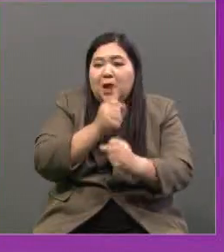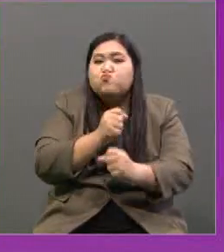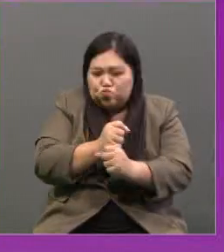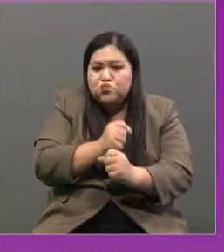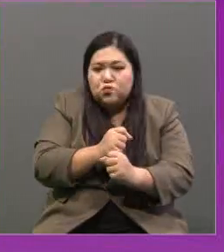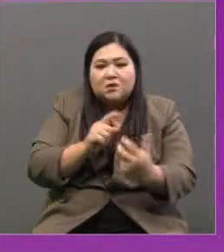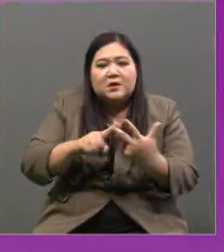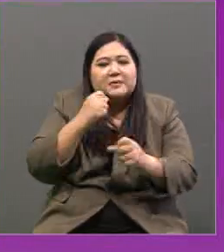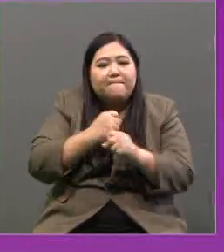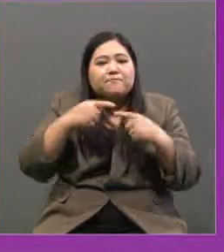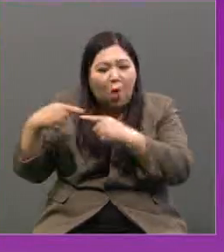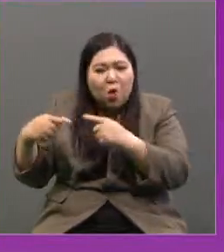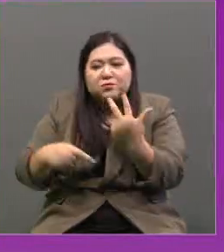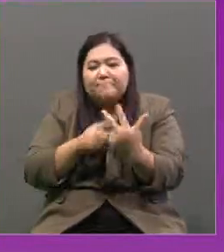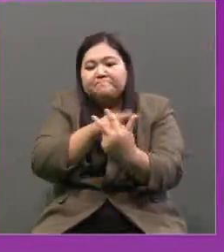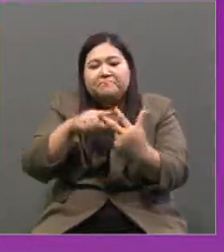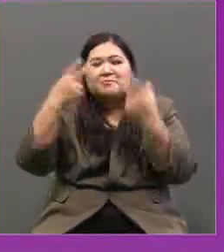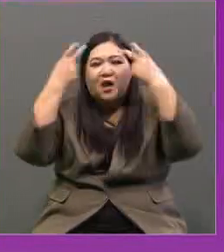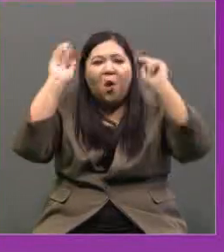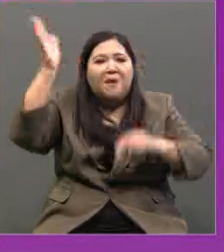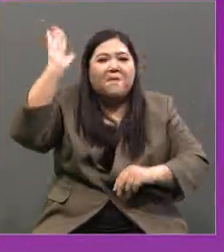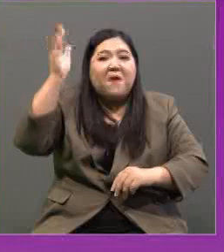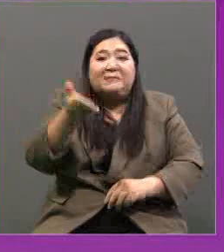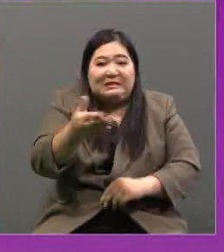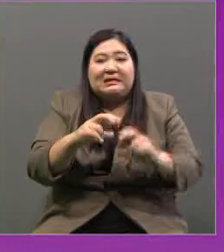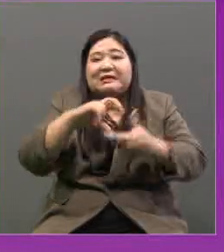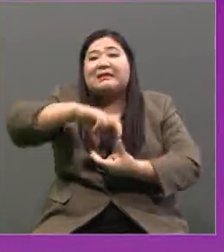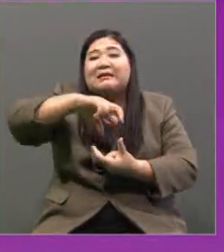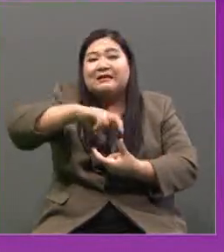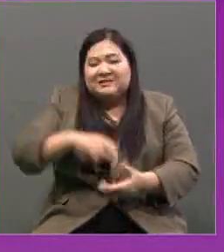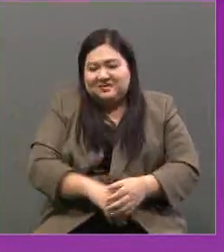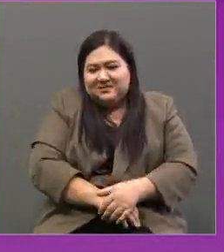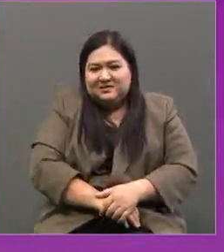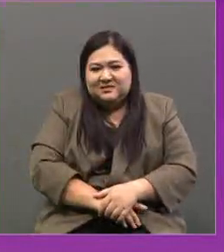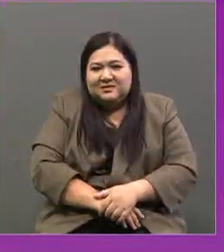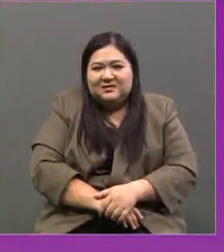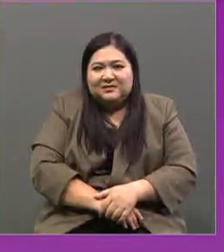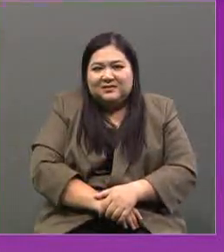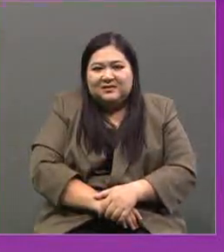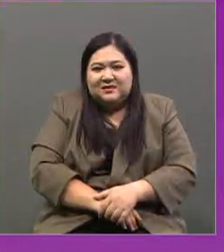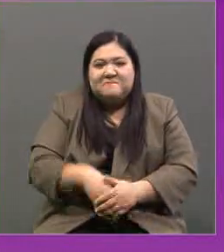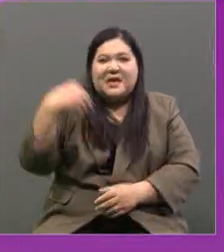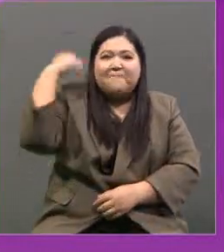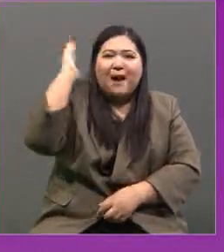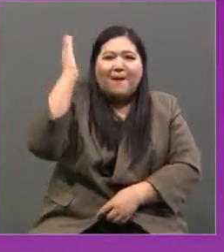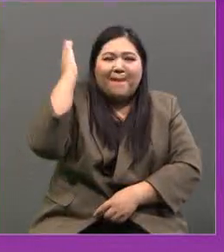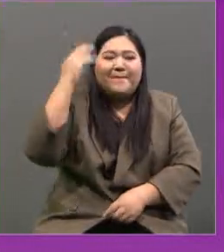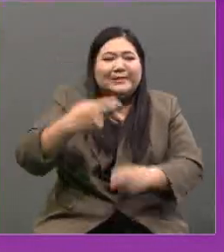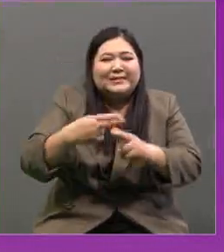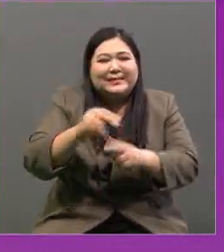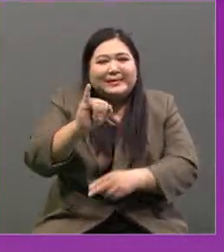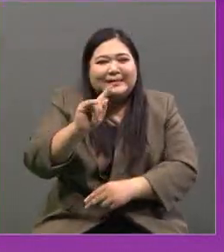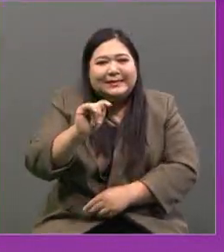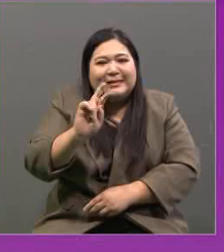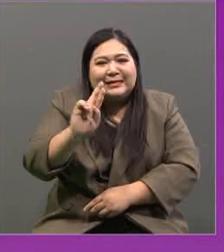ทธ์จันทร์โอชานั่นเอง โอ้แต่ตอนปราศรัยเนี่ยที่คุณไตรรงค์สุนิคีรีเนี่ยโอ้ผิดจังหวะผ ิ ดจังหวะแบบ